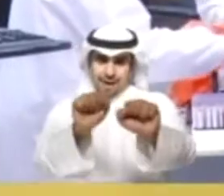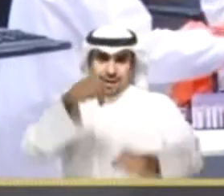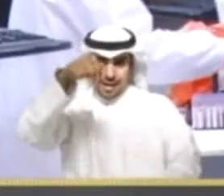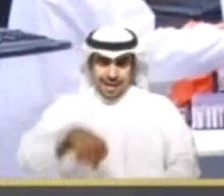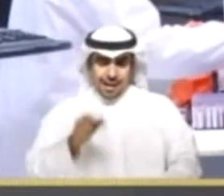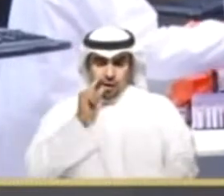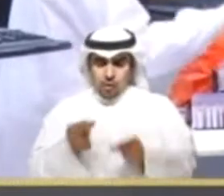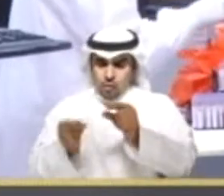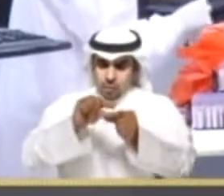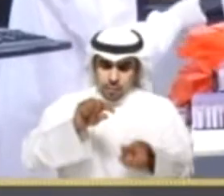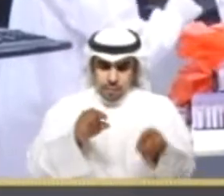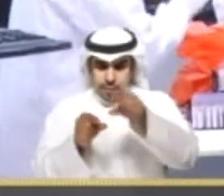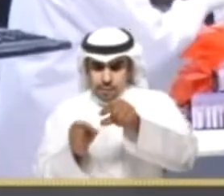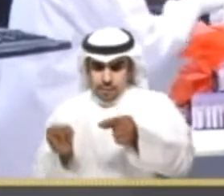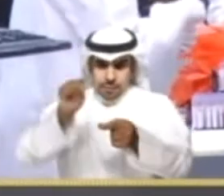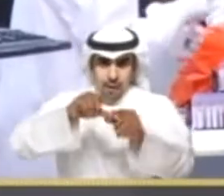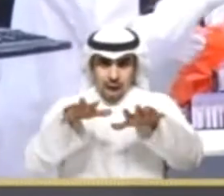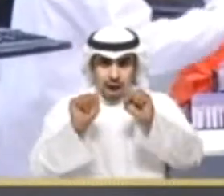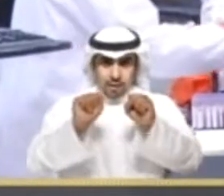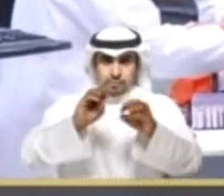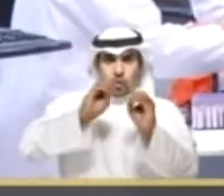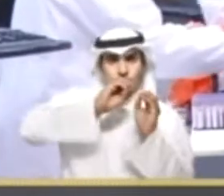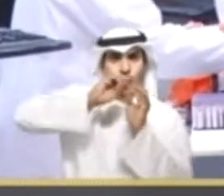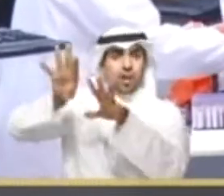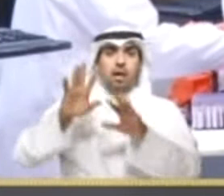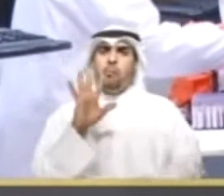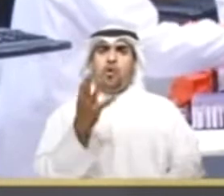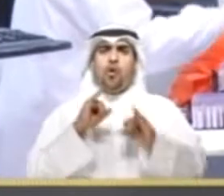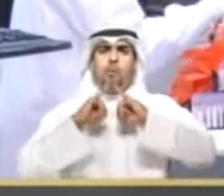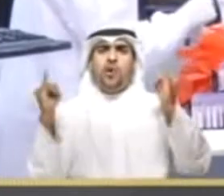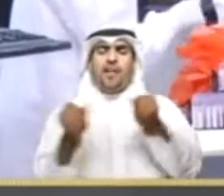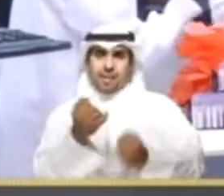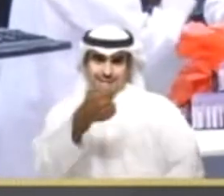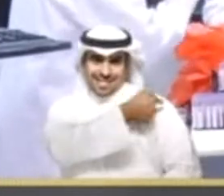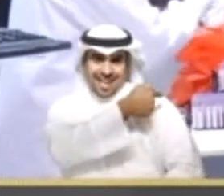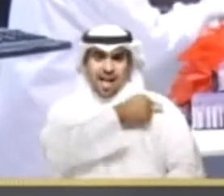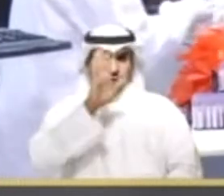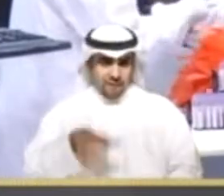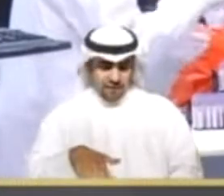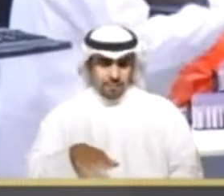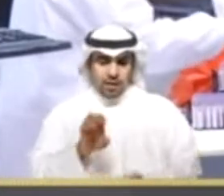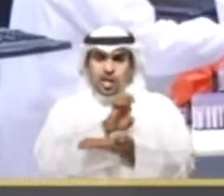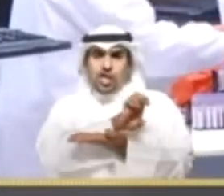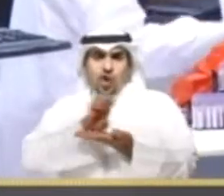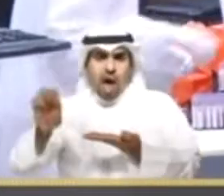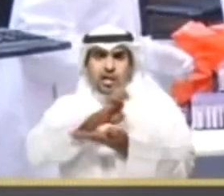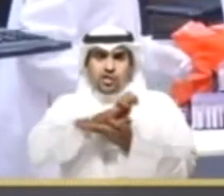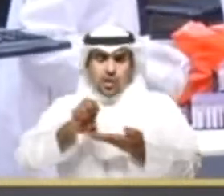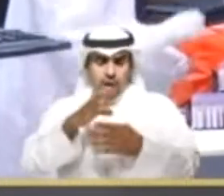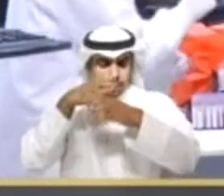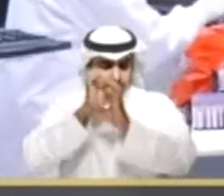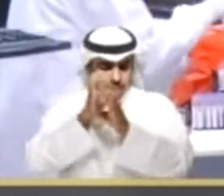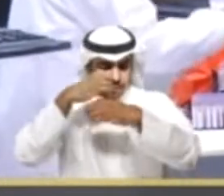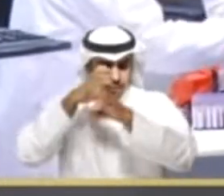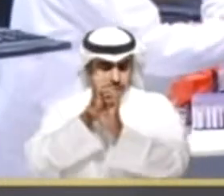بفحصها فحوصات دقيقة وتمر على عدة أجهزة متعددة متوفرة في مختبرنا. تبدأ هذه الفحوصات بمعرفة